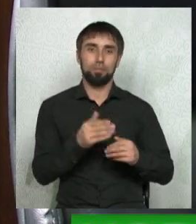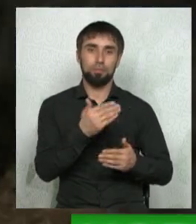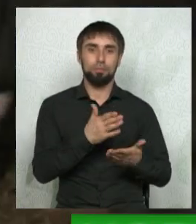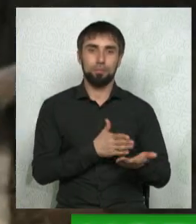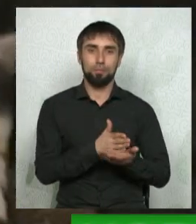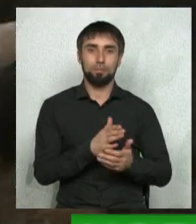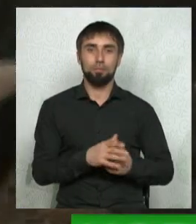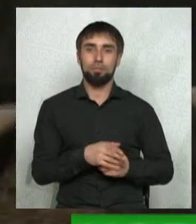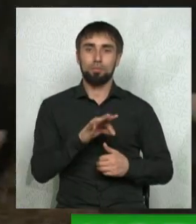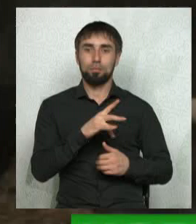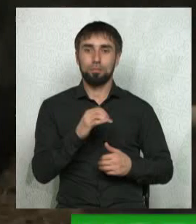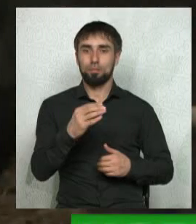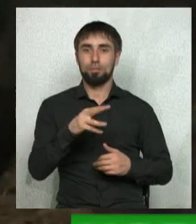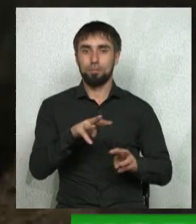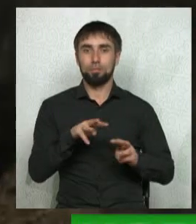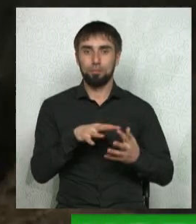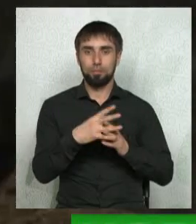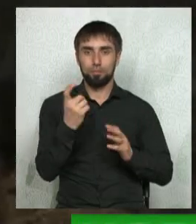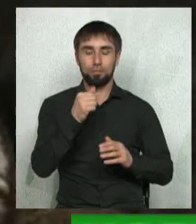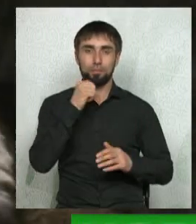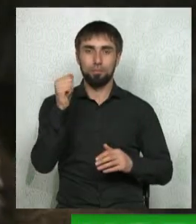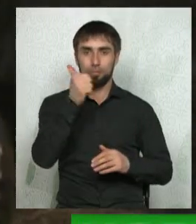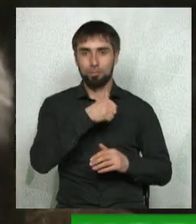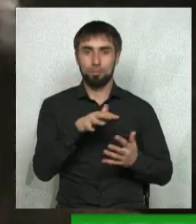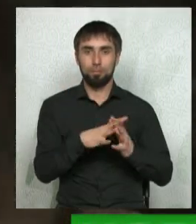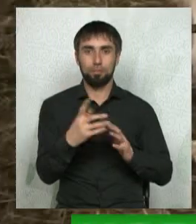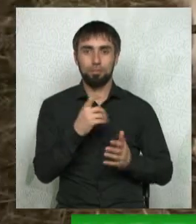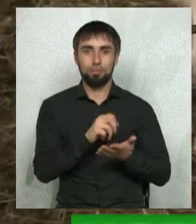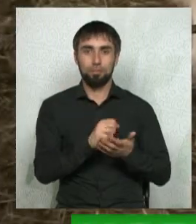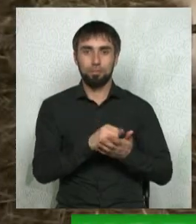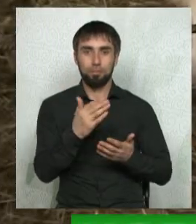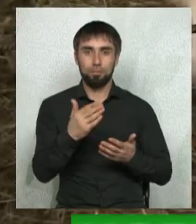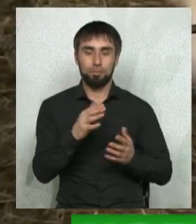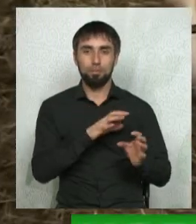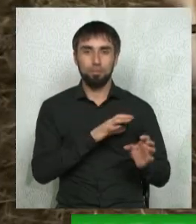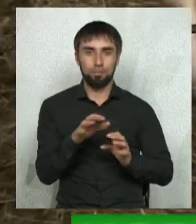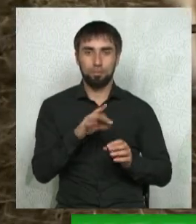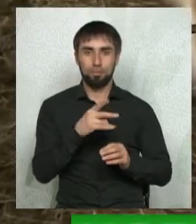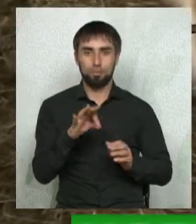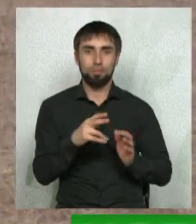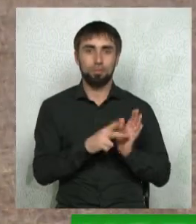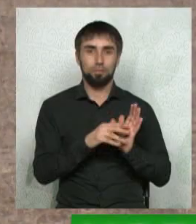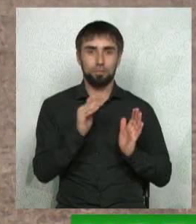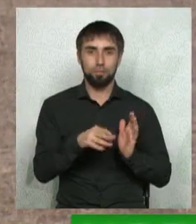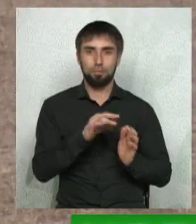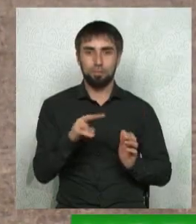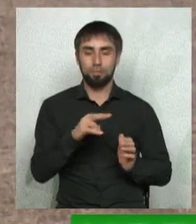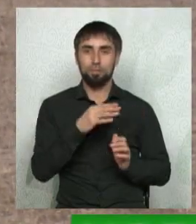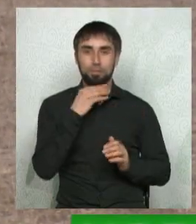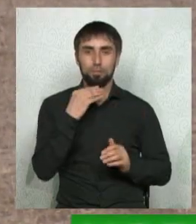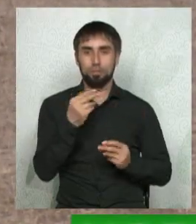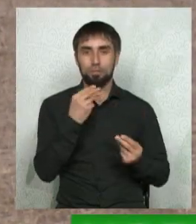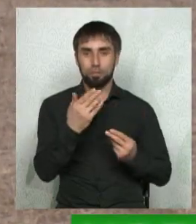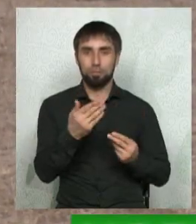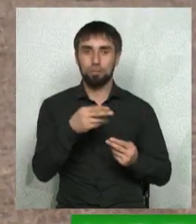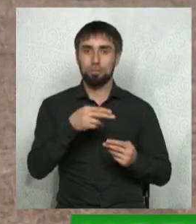направлении. По данным Минсельхоза Ингушетии, за прошлый год сельхозпроизводители республики обеспечили около 8000 тонн мясной